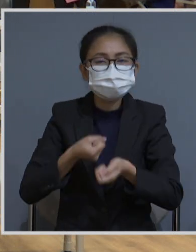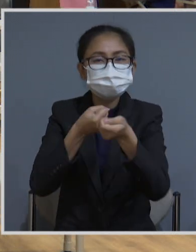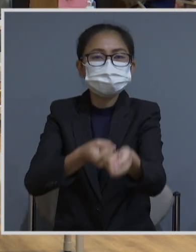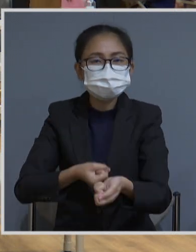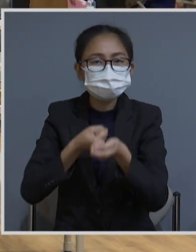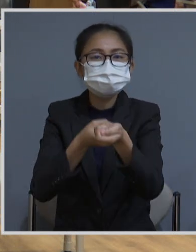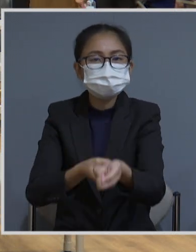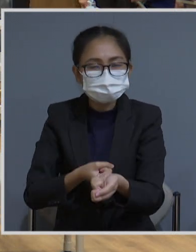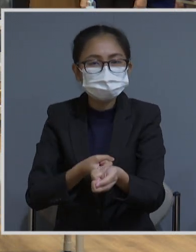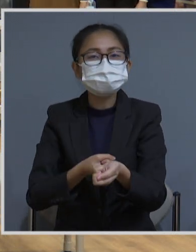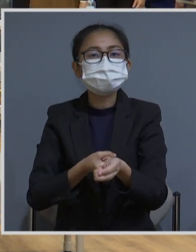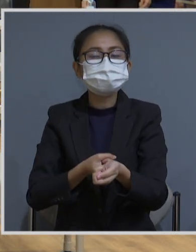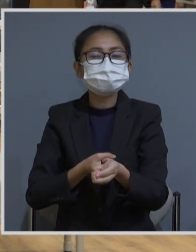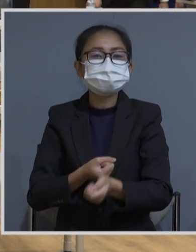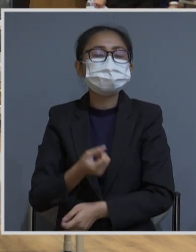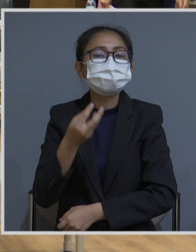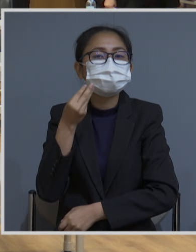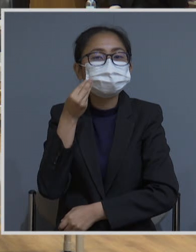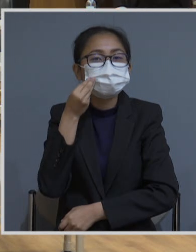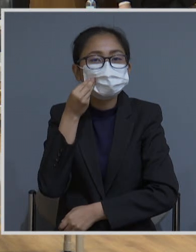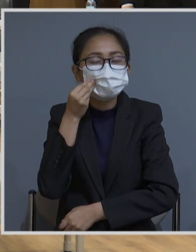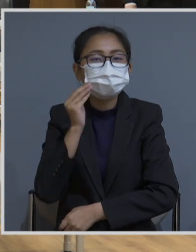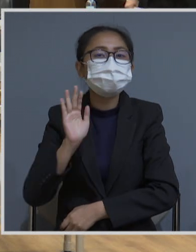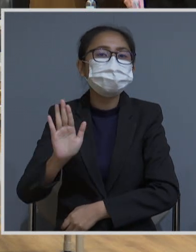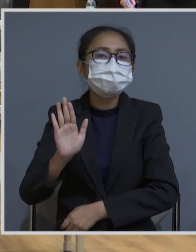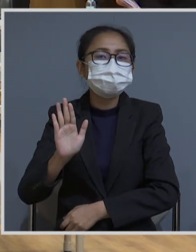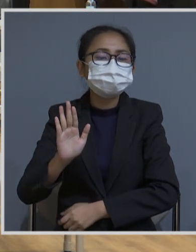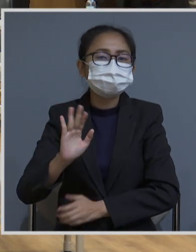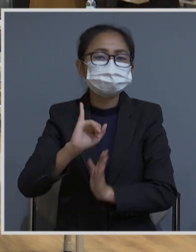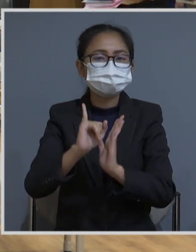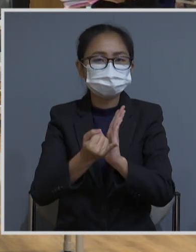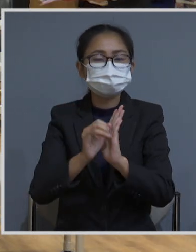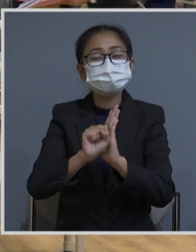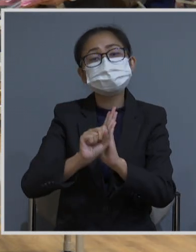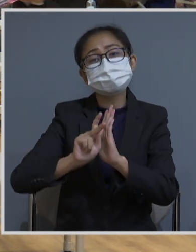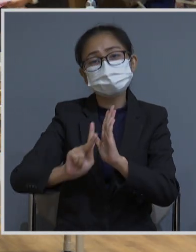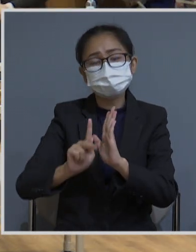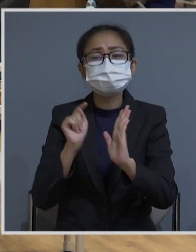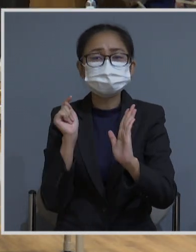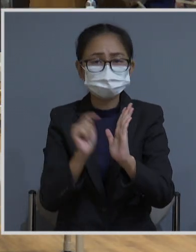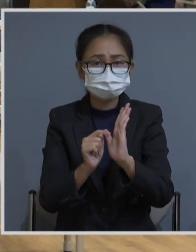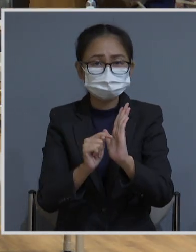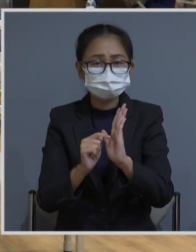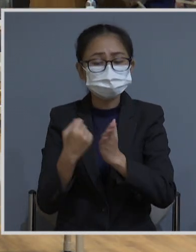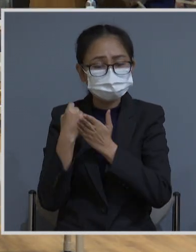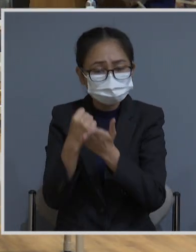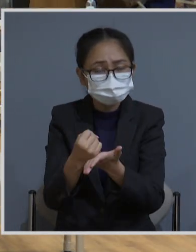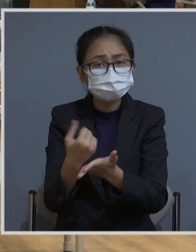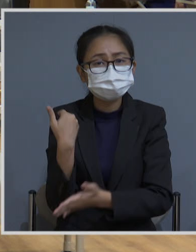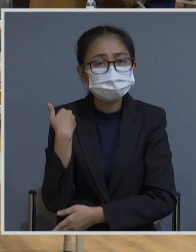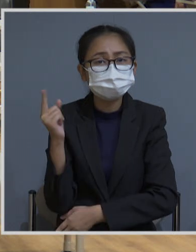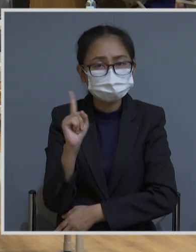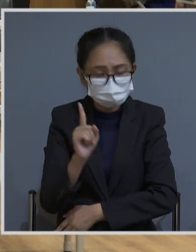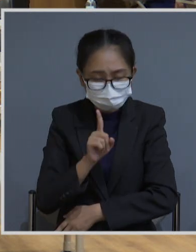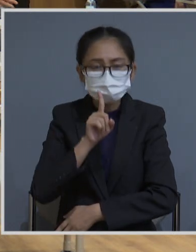ในพื้นที่บ้านนาถ่อนตำบลบงเหนืออำเภอสว่างแดนดินจังหวัดสกลนครหรือไม่อย่างไรขอ